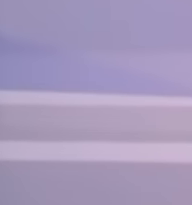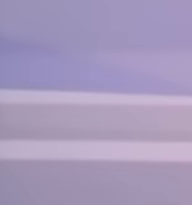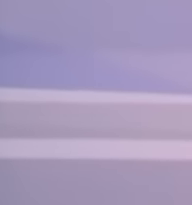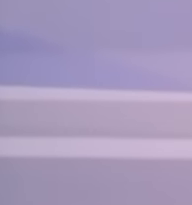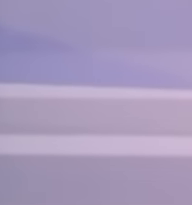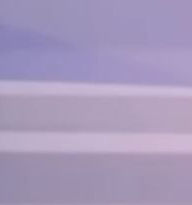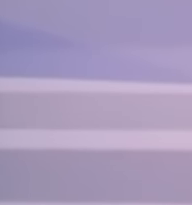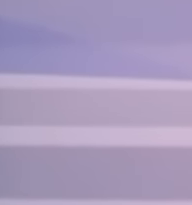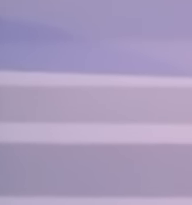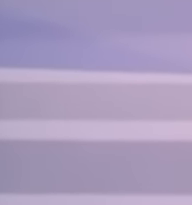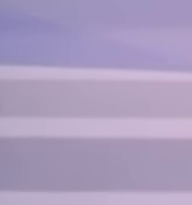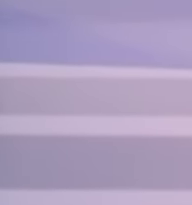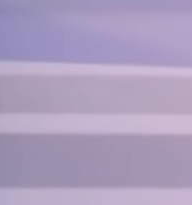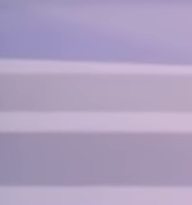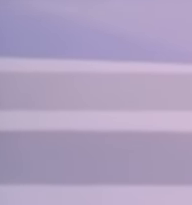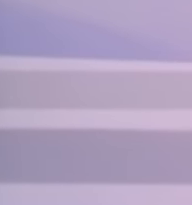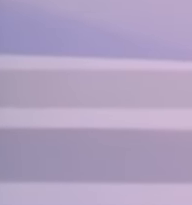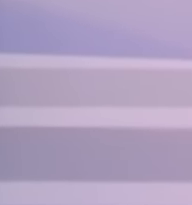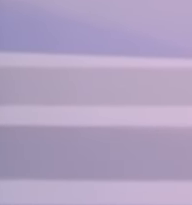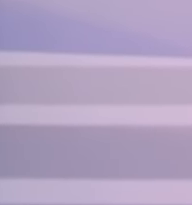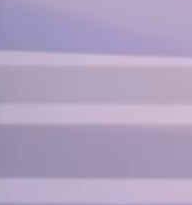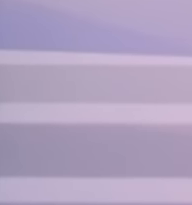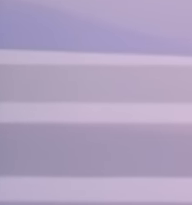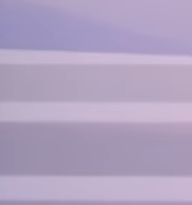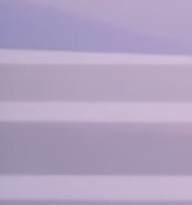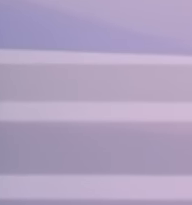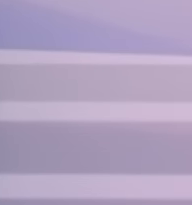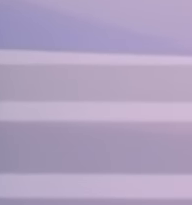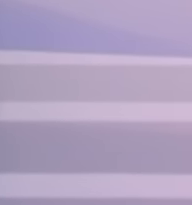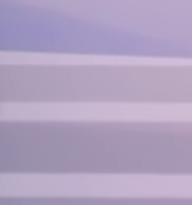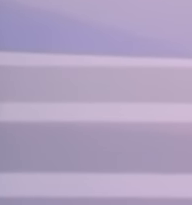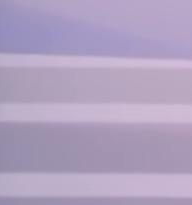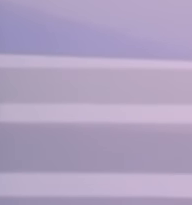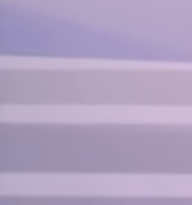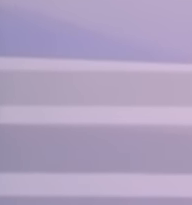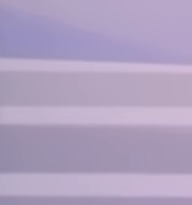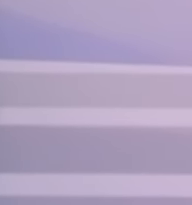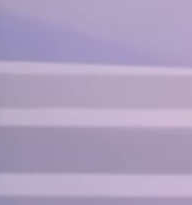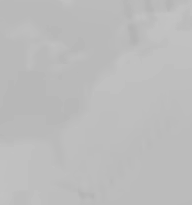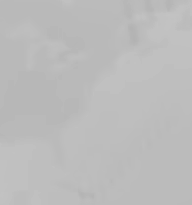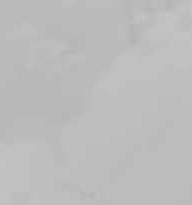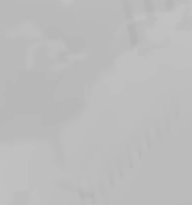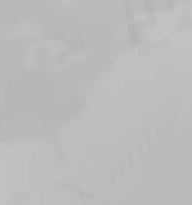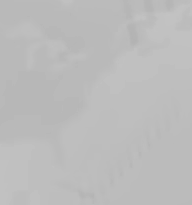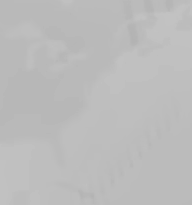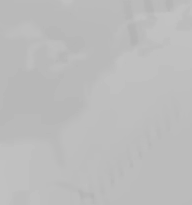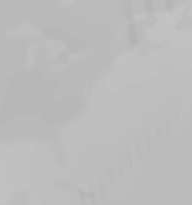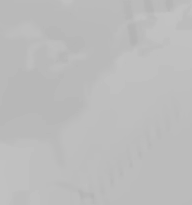abroad, samahan nyo kami sa GMA Pinoy TV at www.gmanews.tv.